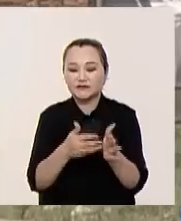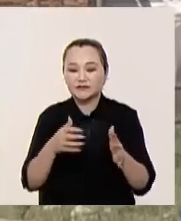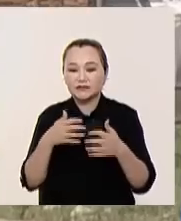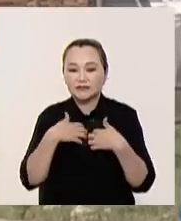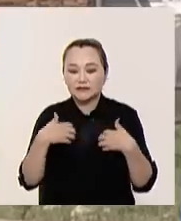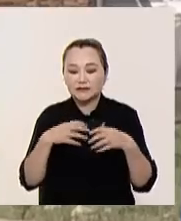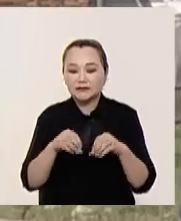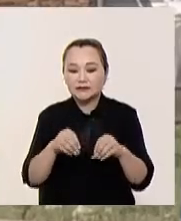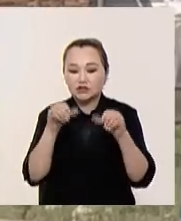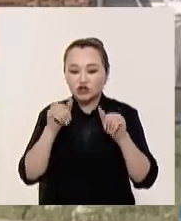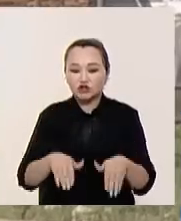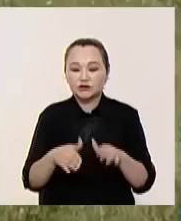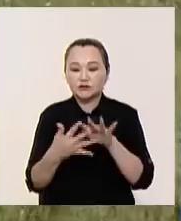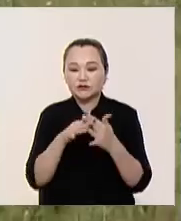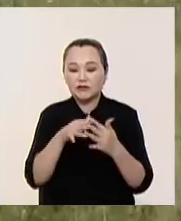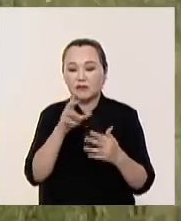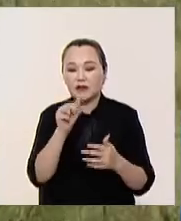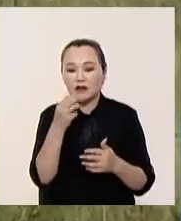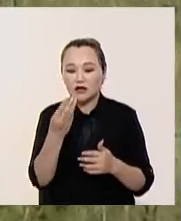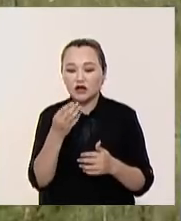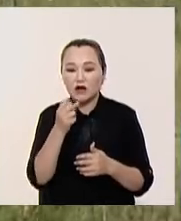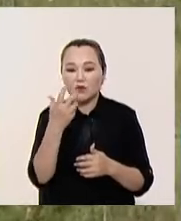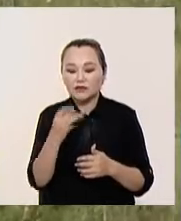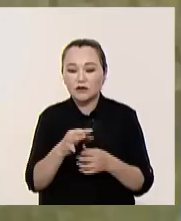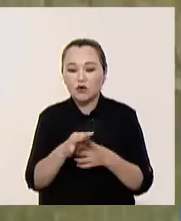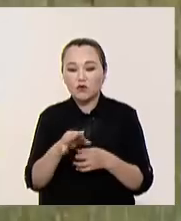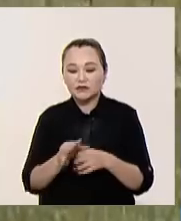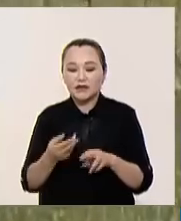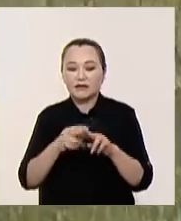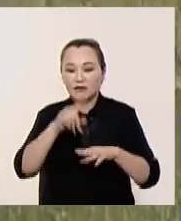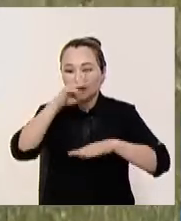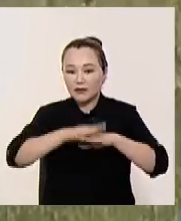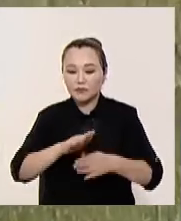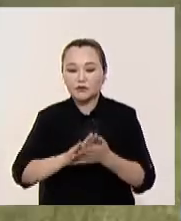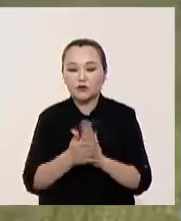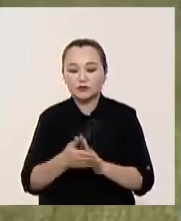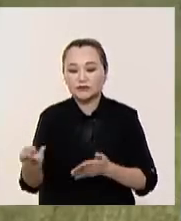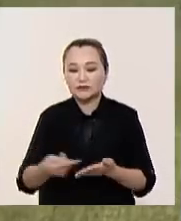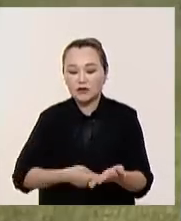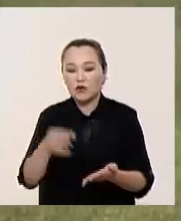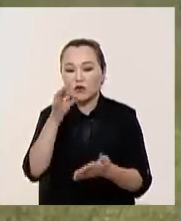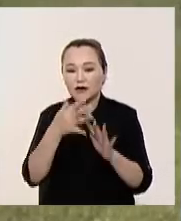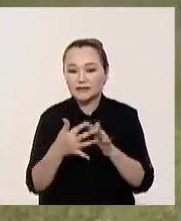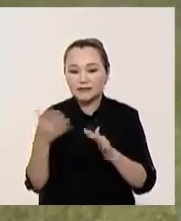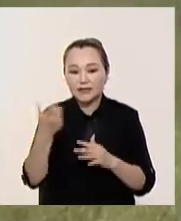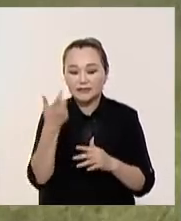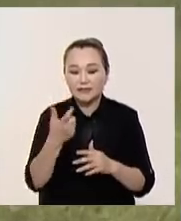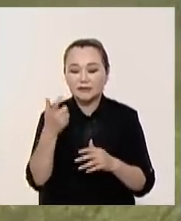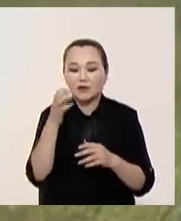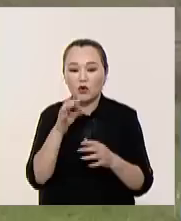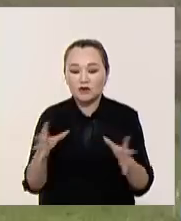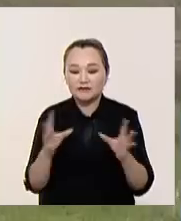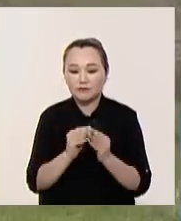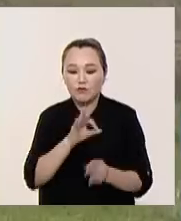пастбищных угодий решается в селе Балкашино Акмолинской области. Здесь акиматы заключают меморандум с крестьянским хозяйством о